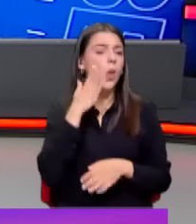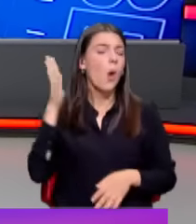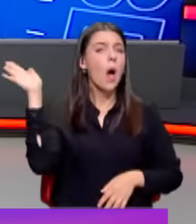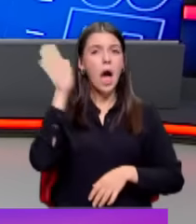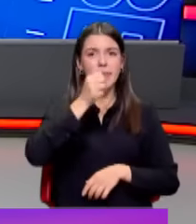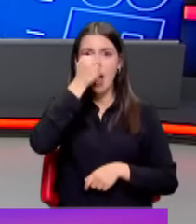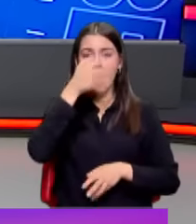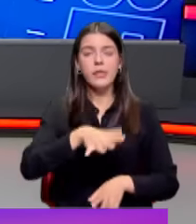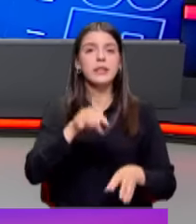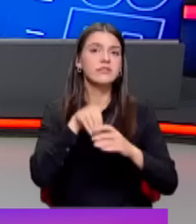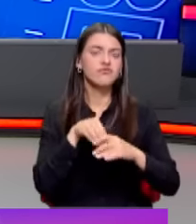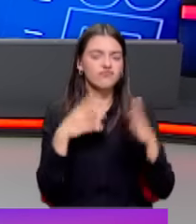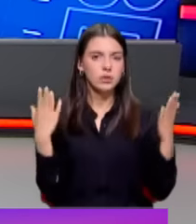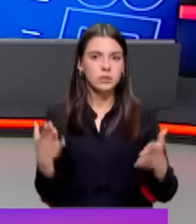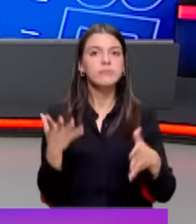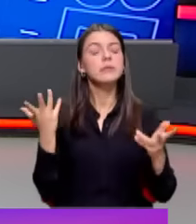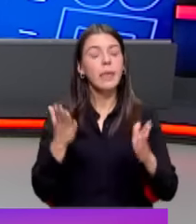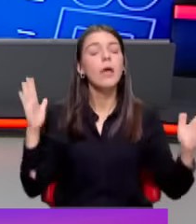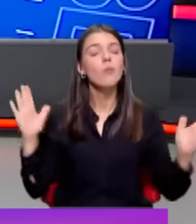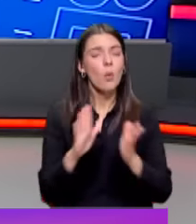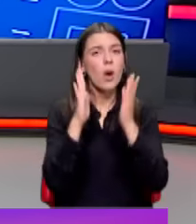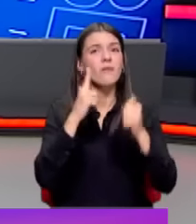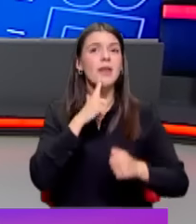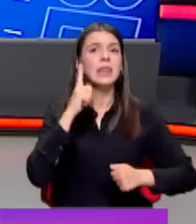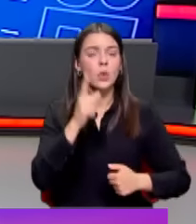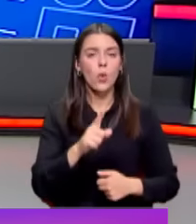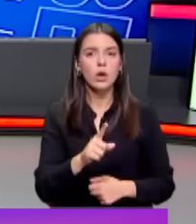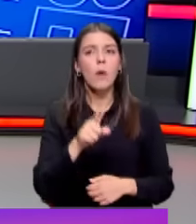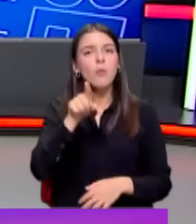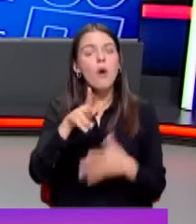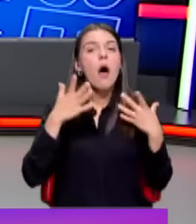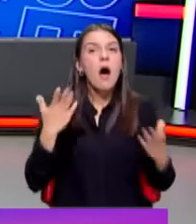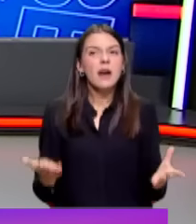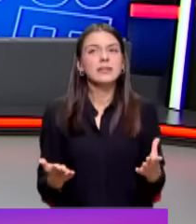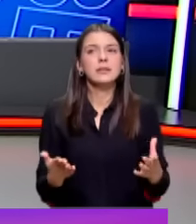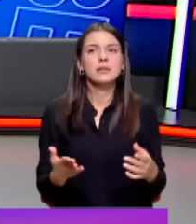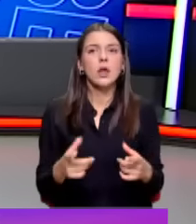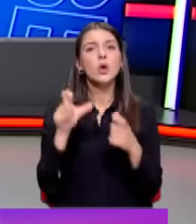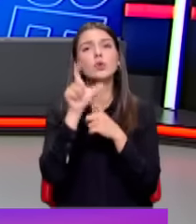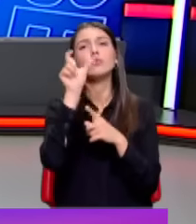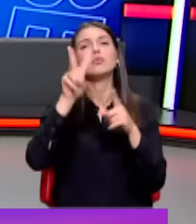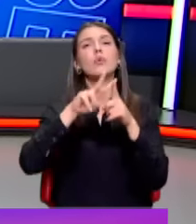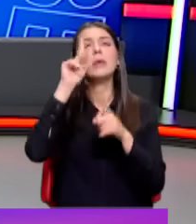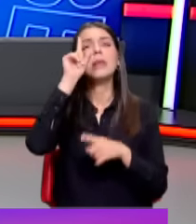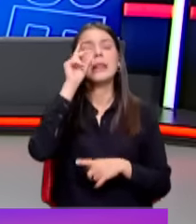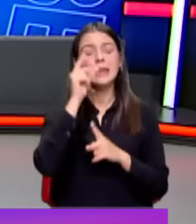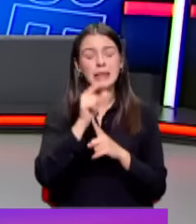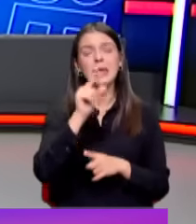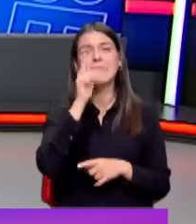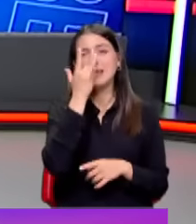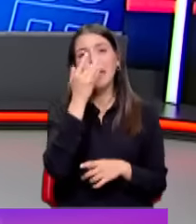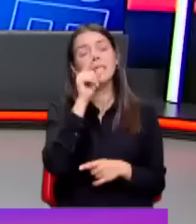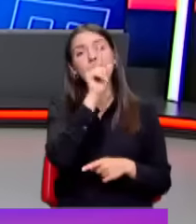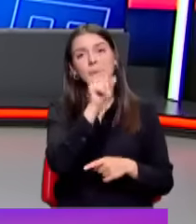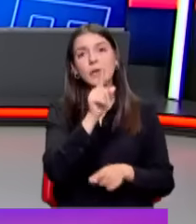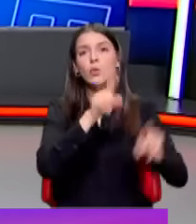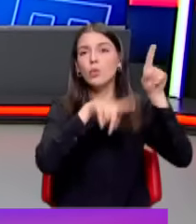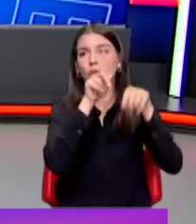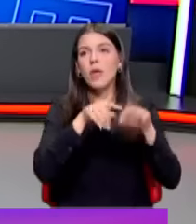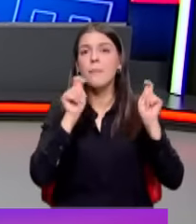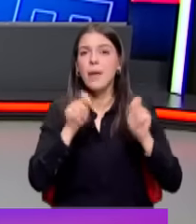için mecliste. Zaten muhalefet de diyor ki, bu aslında suni bir gündem oluşturmak için planlanmış bir